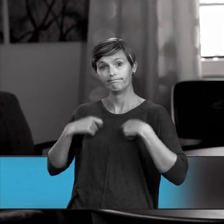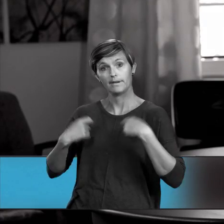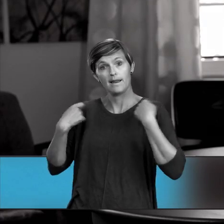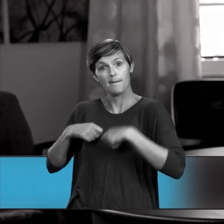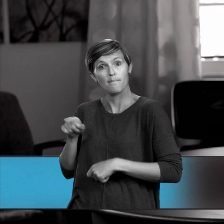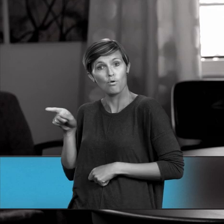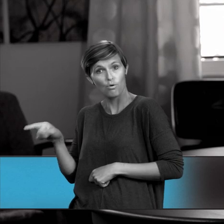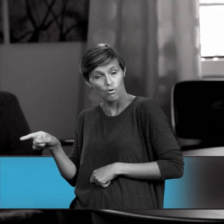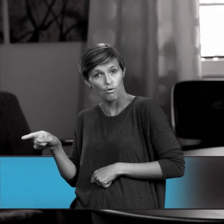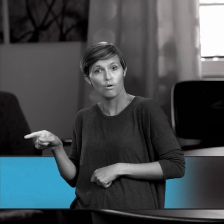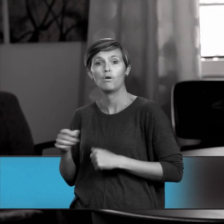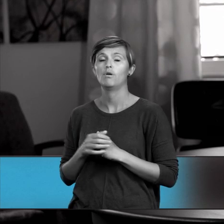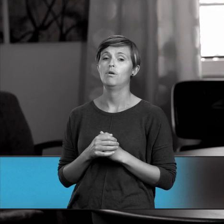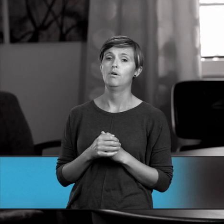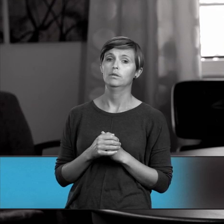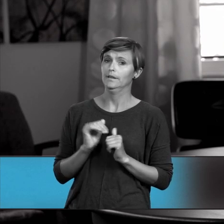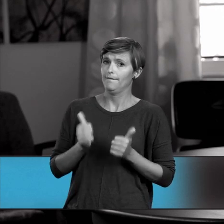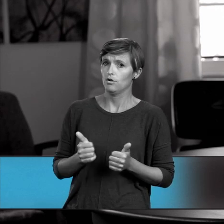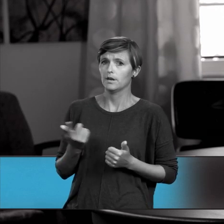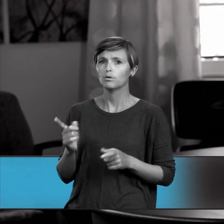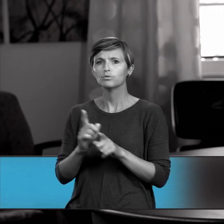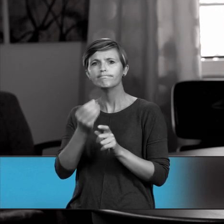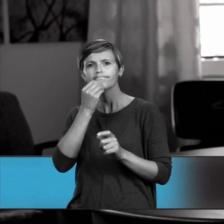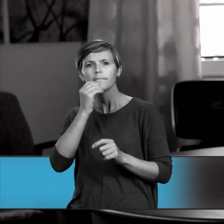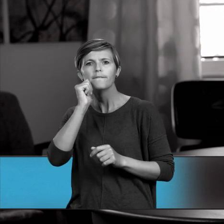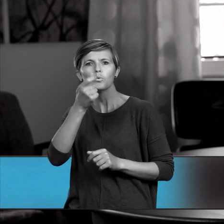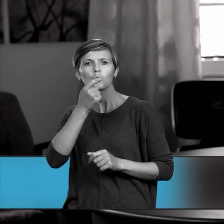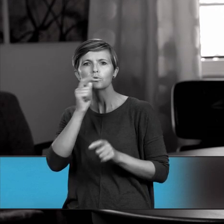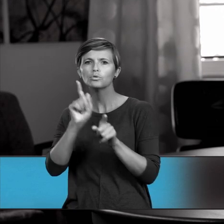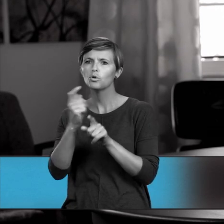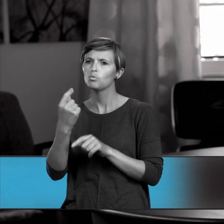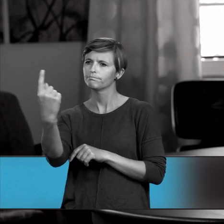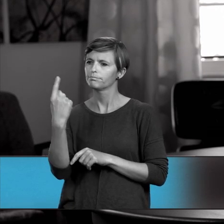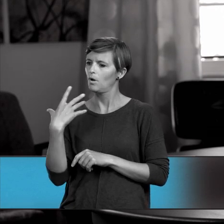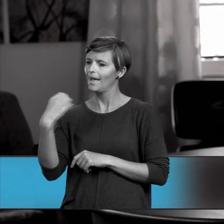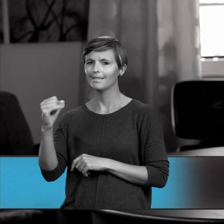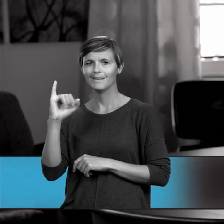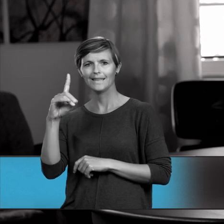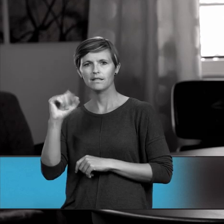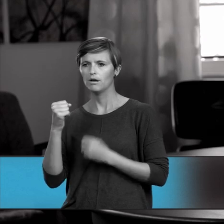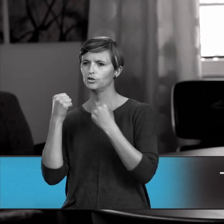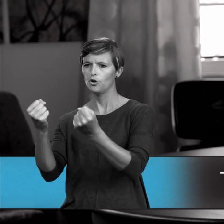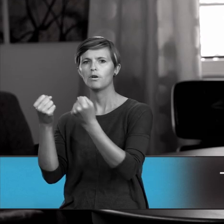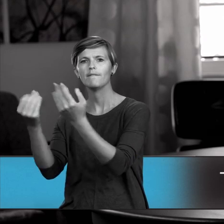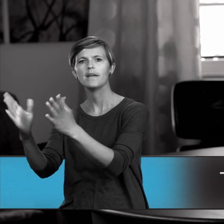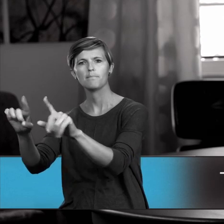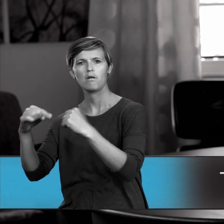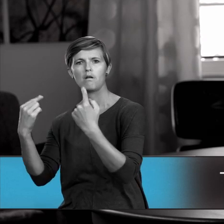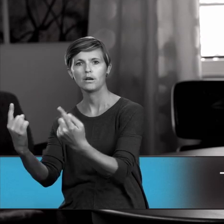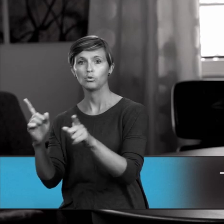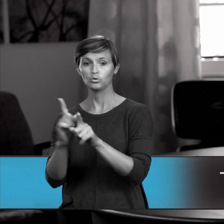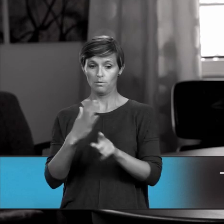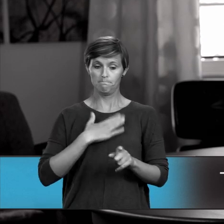Og så er det jo å få på klær, selvsagt, og det er frokost, og så kommer det noen, og så henter jeg Ida og kjører